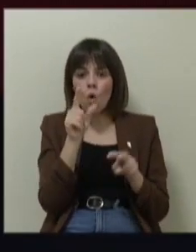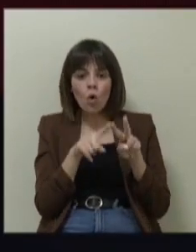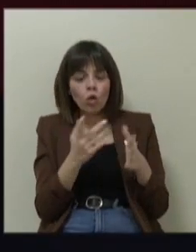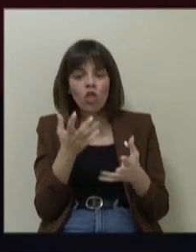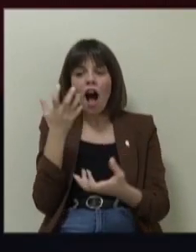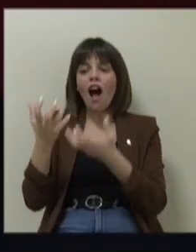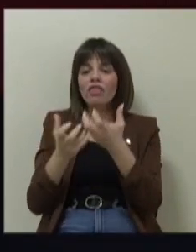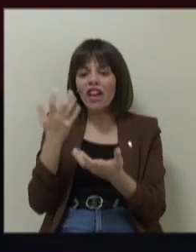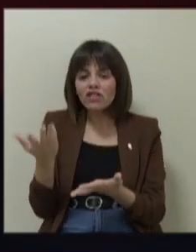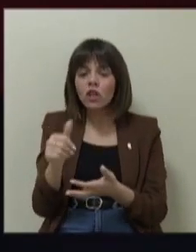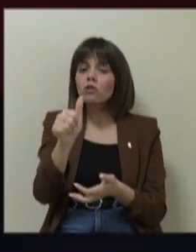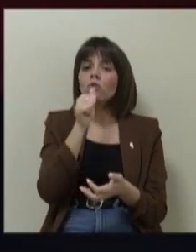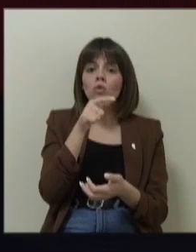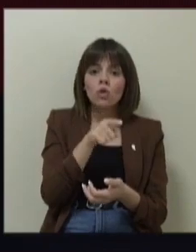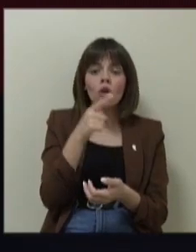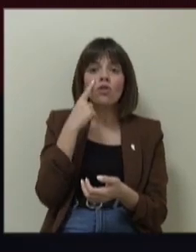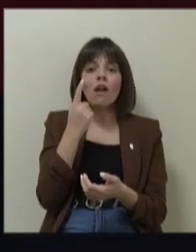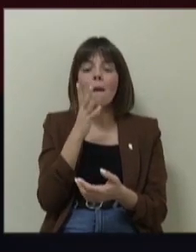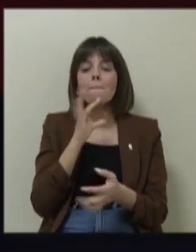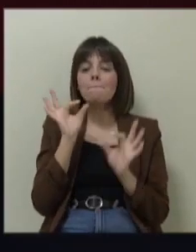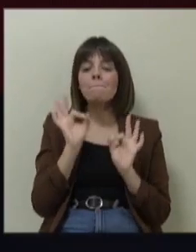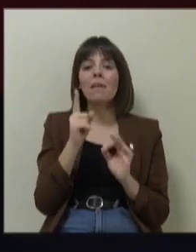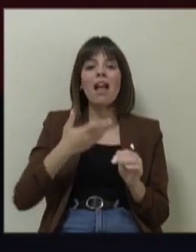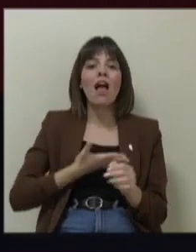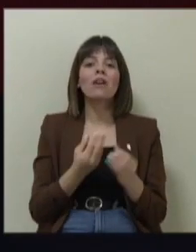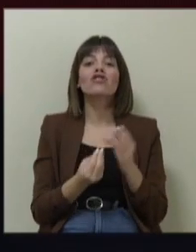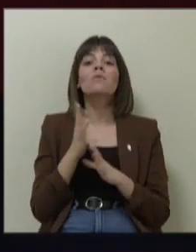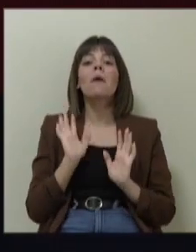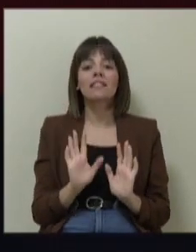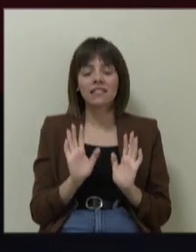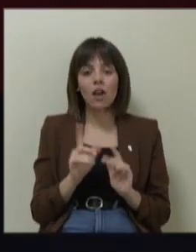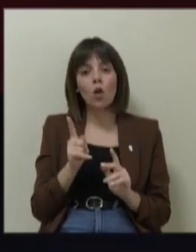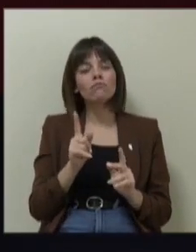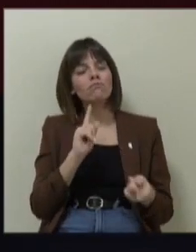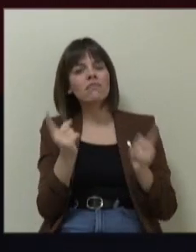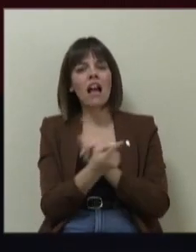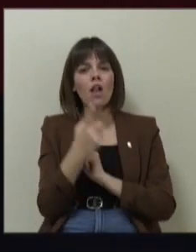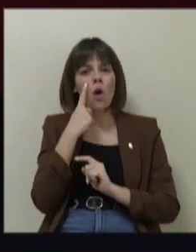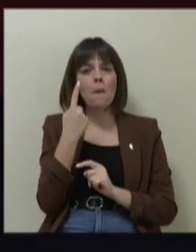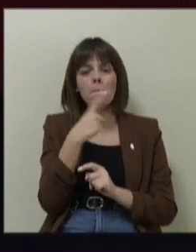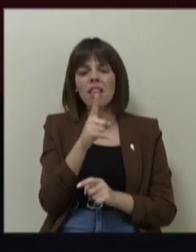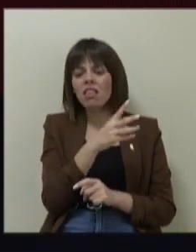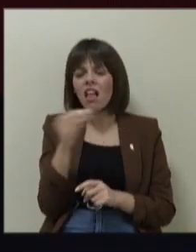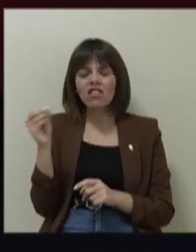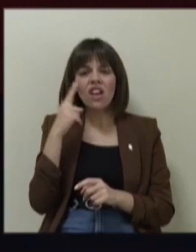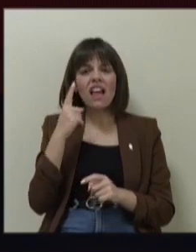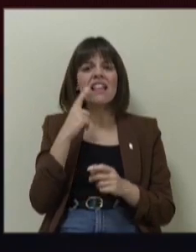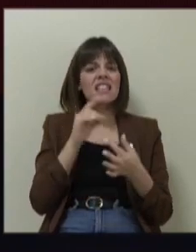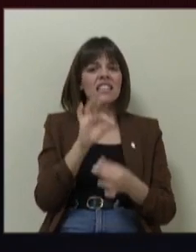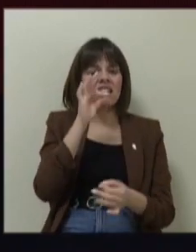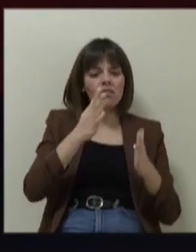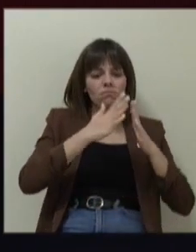o ateşten, o sudan lezzetli bir ekmek çıkmıyor. Onun yerine binlerce insanın altında